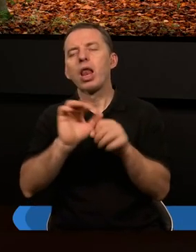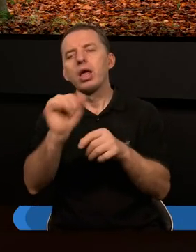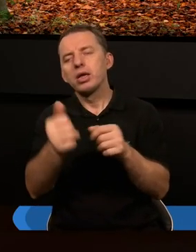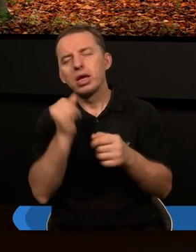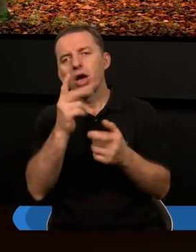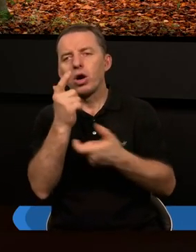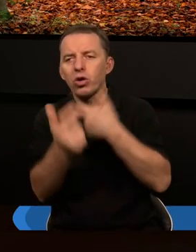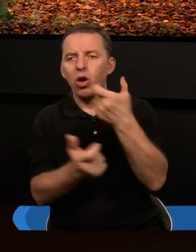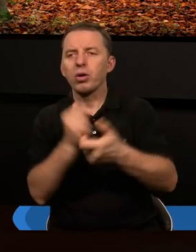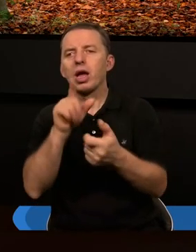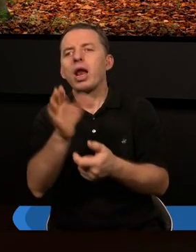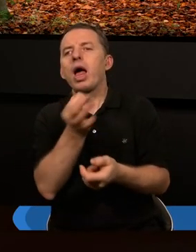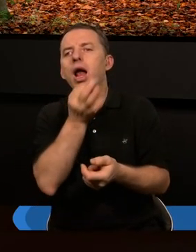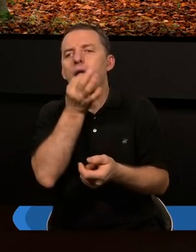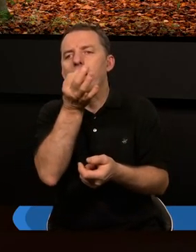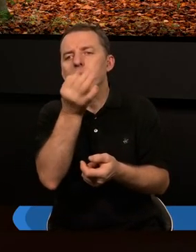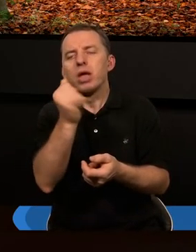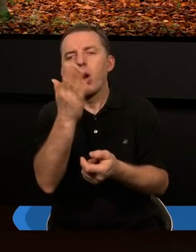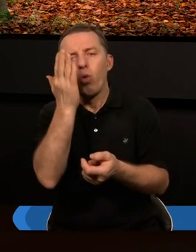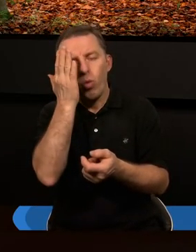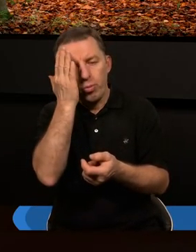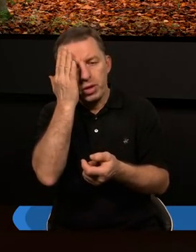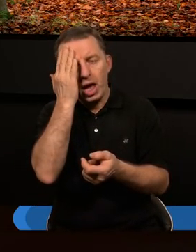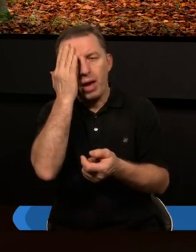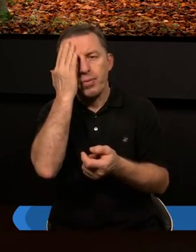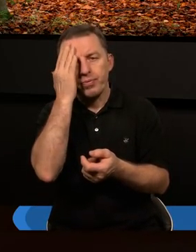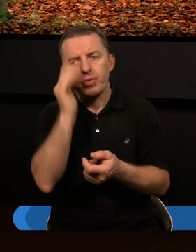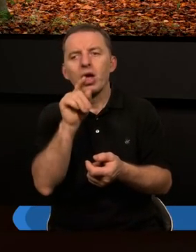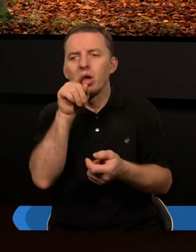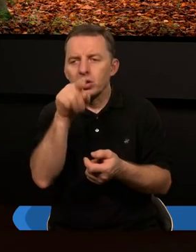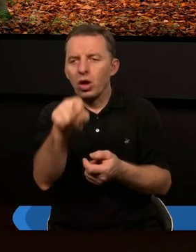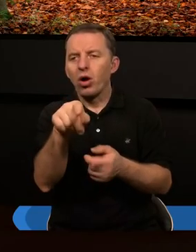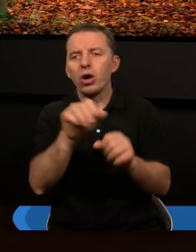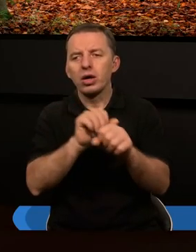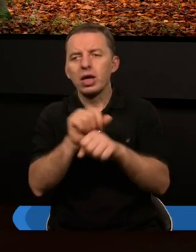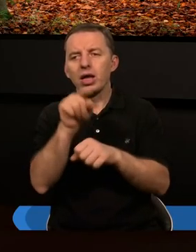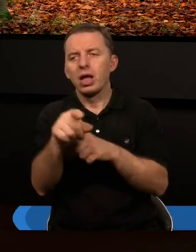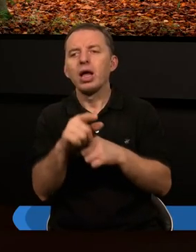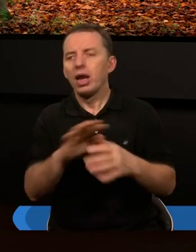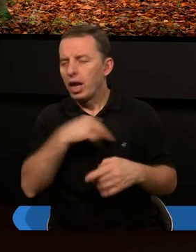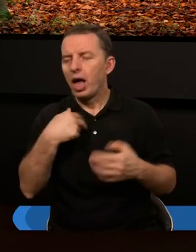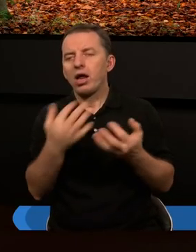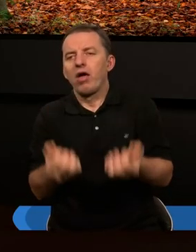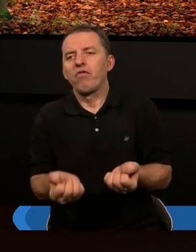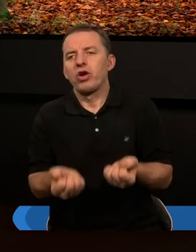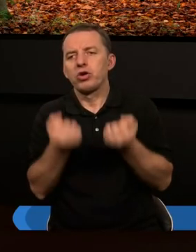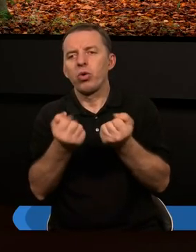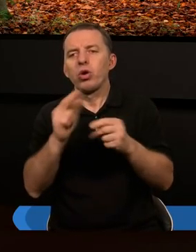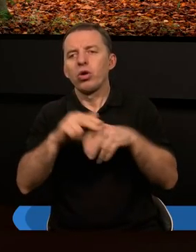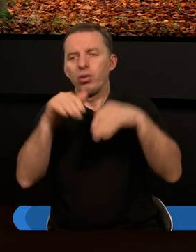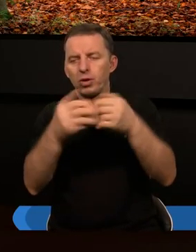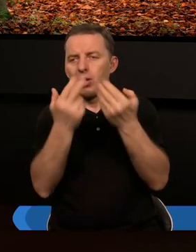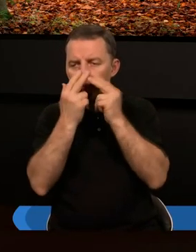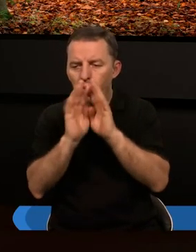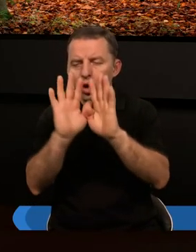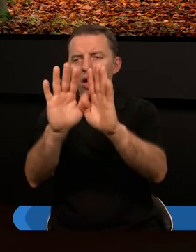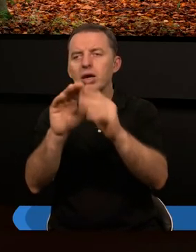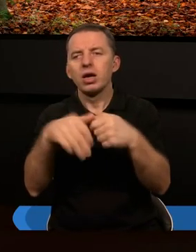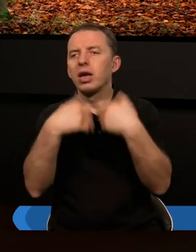robimy to najlepiej, jak potrafimy. Wydaje mi się, że to jest ten nasz wysiłek, który możemy dodać, żeby